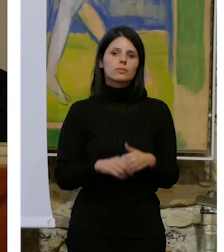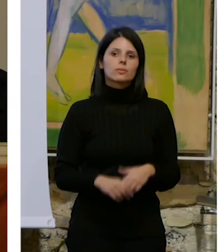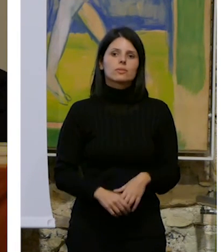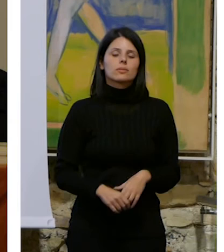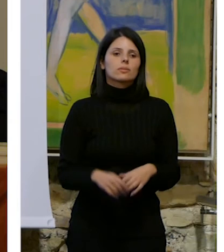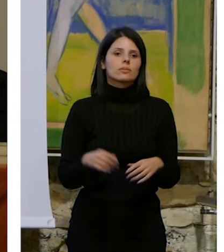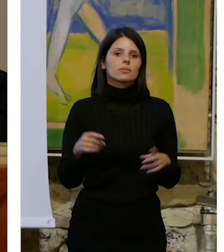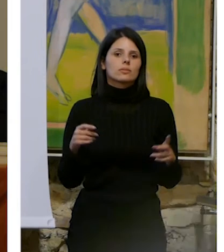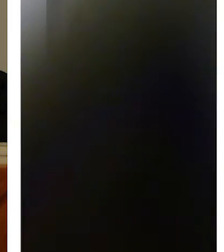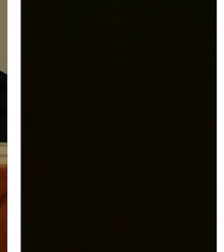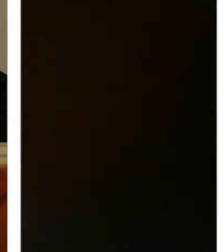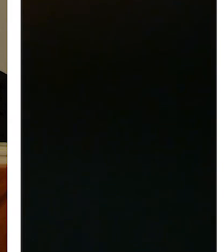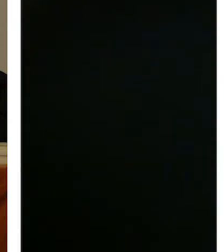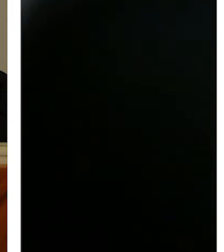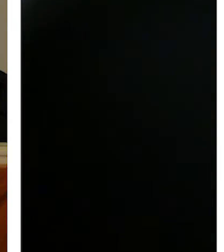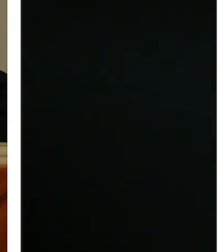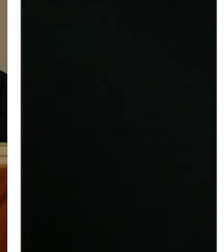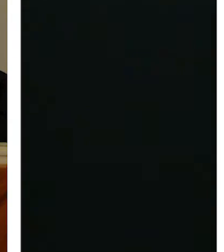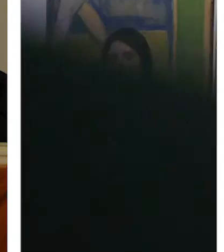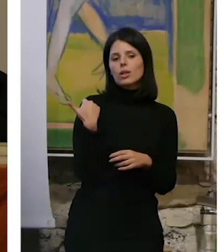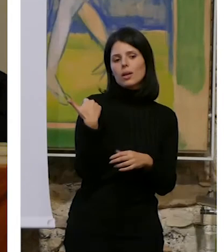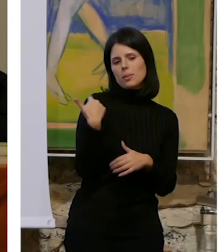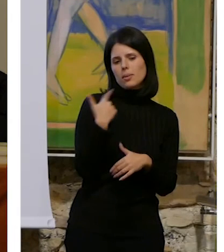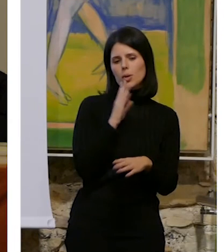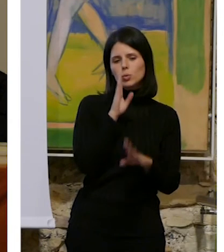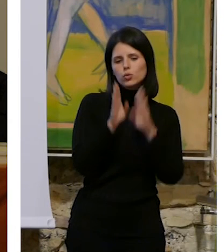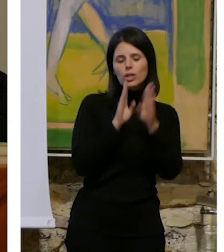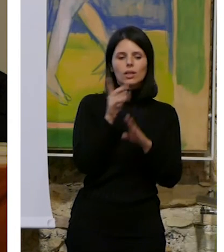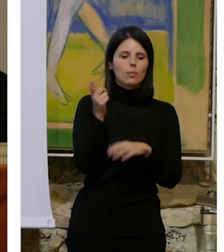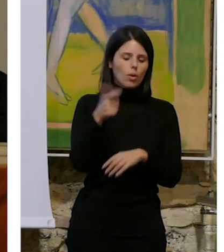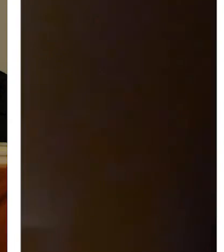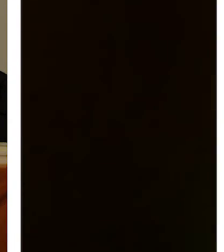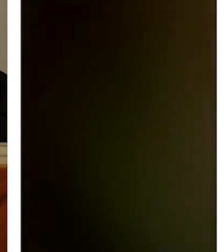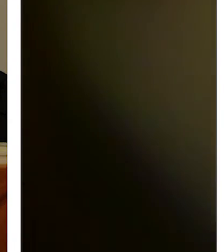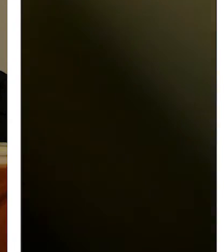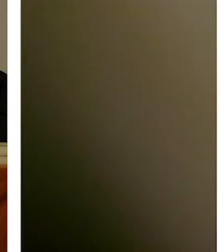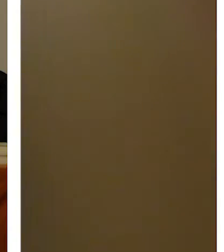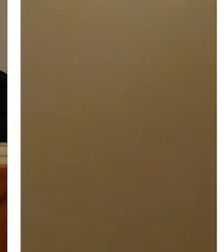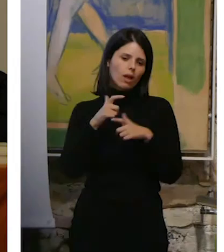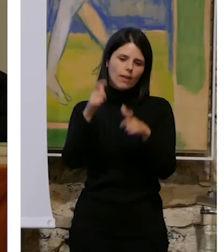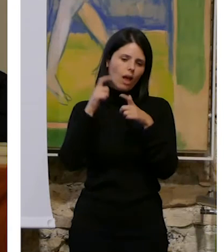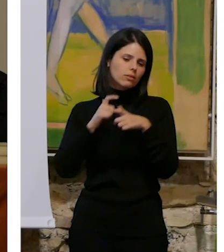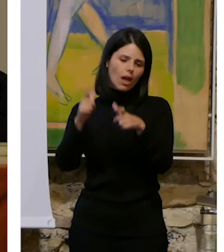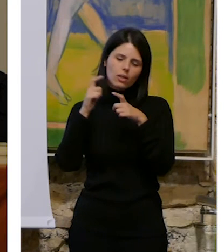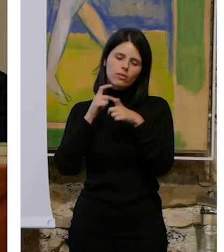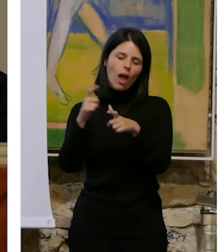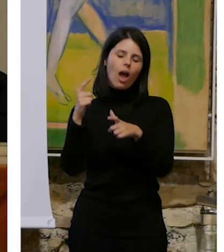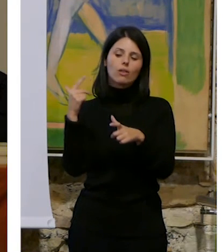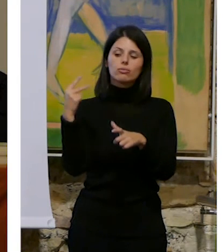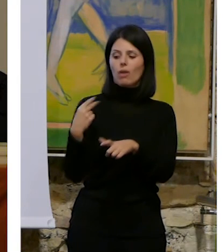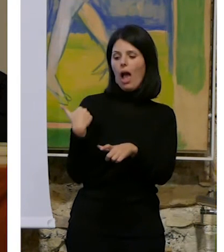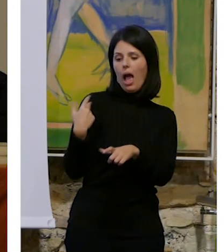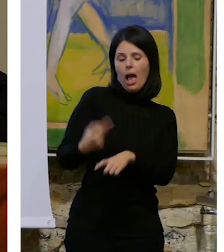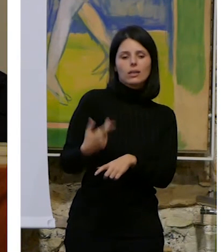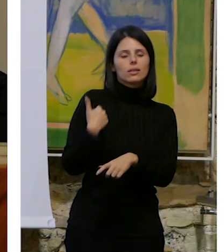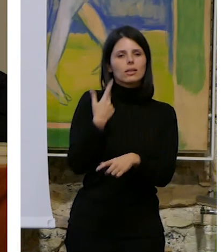Sì, io già prima avevo dato alcuni suggerimenti, perché sono un viaggiatore e negli ultimi anni mi sono ritrovato